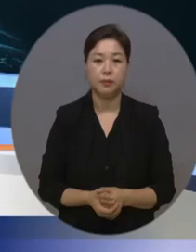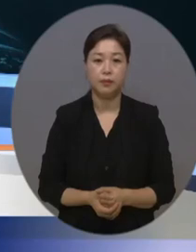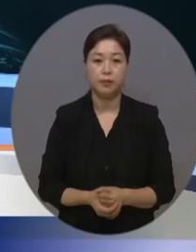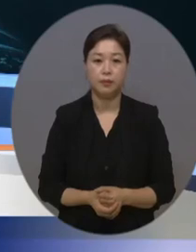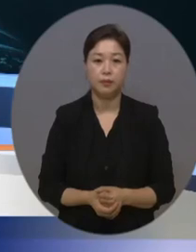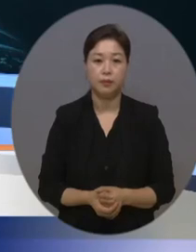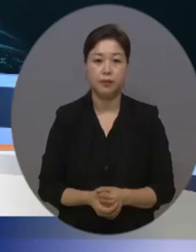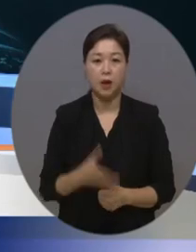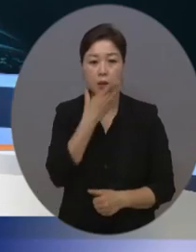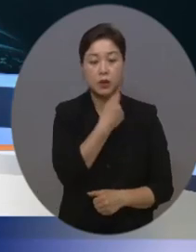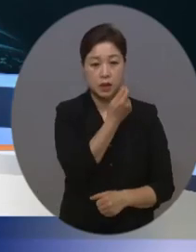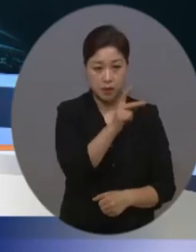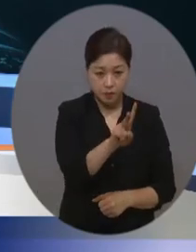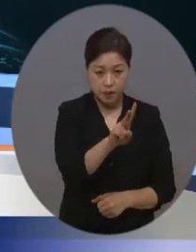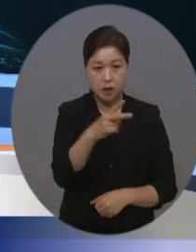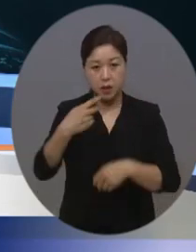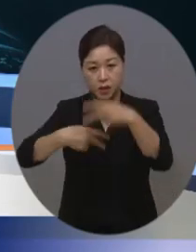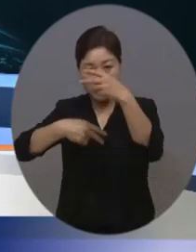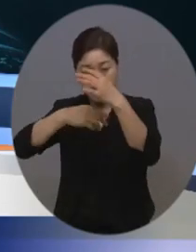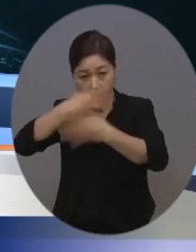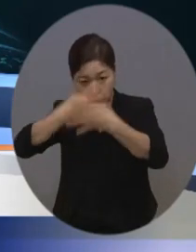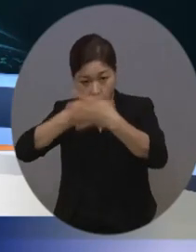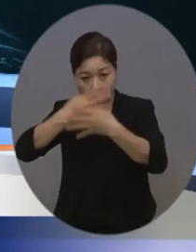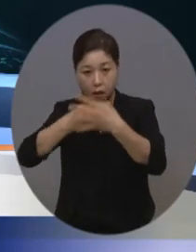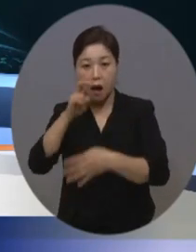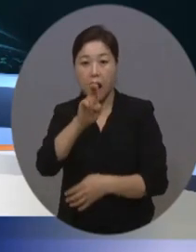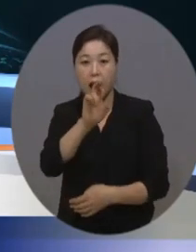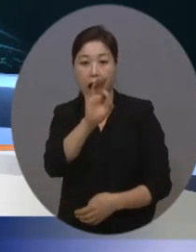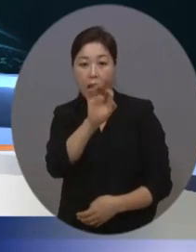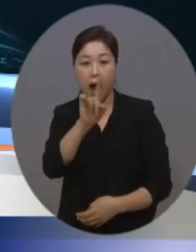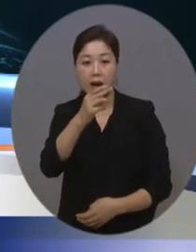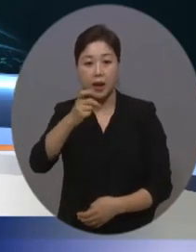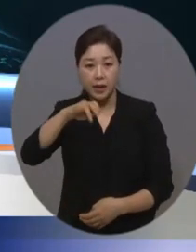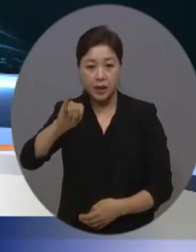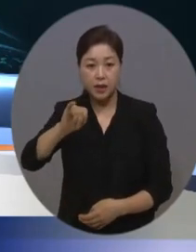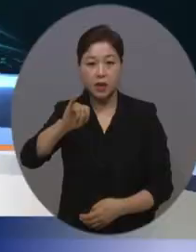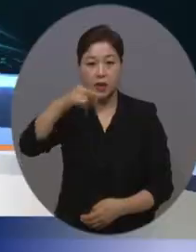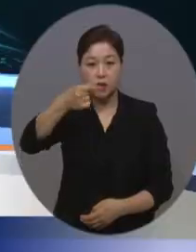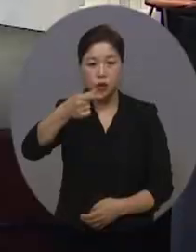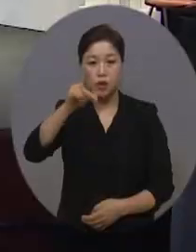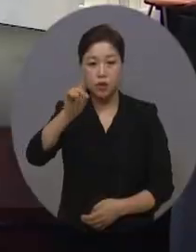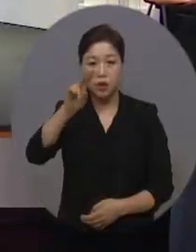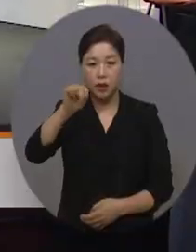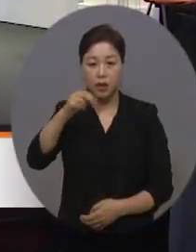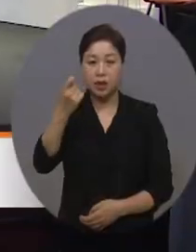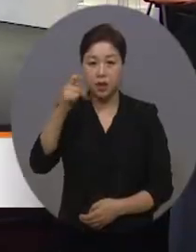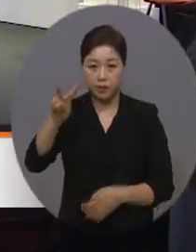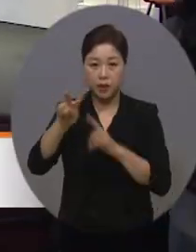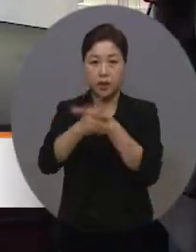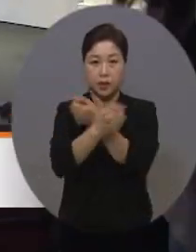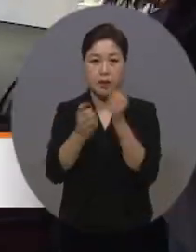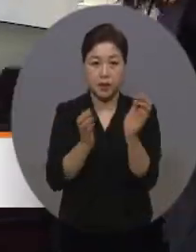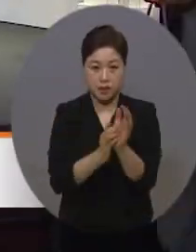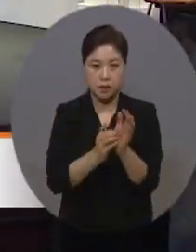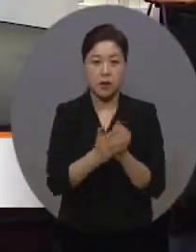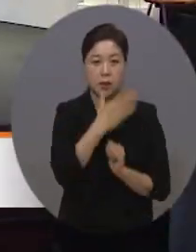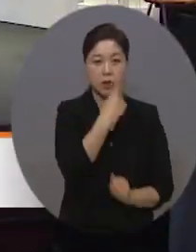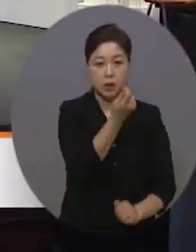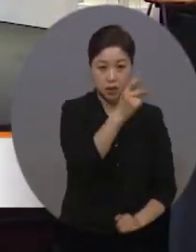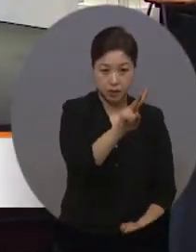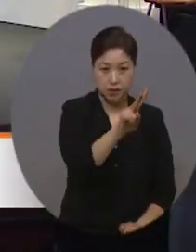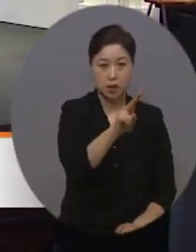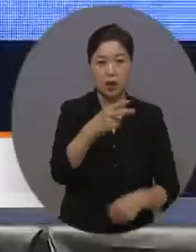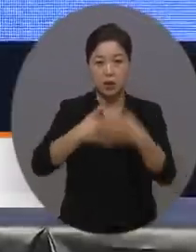복지 tv 와 미디어 알알이 gdn db 가 업무협약을 체결했습니다 복지 tv 월 미디어 알알이